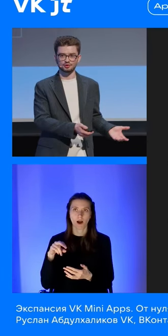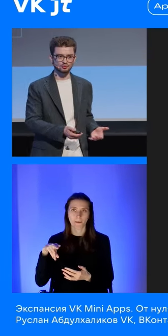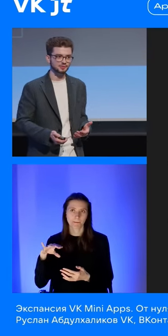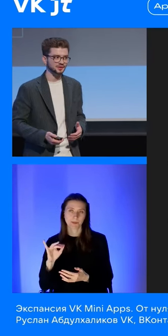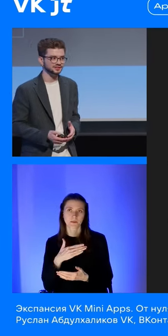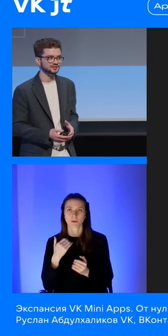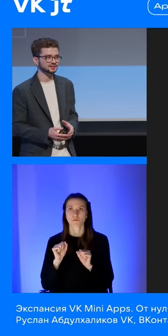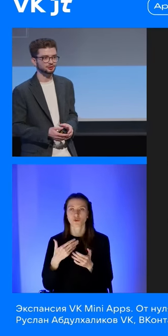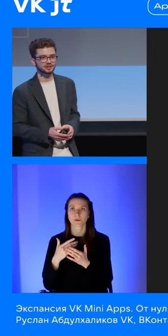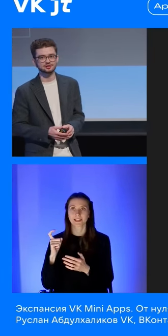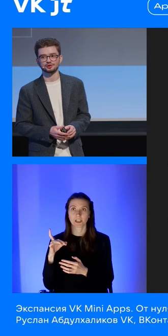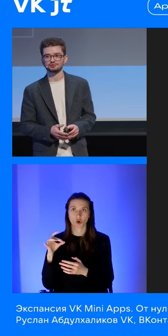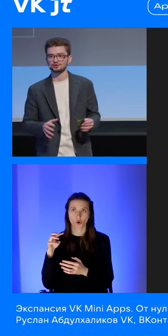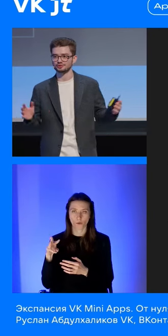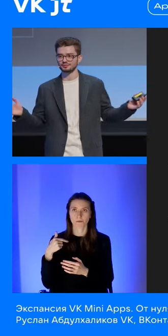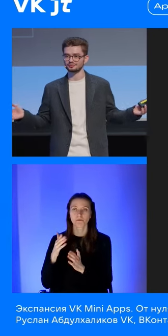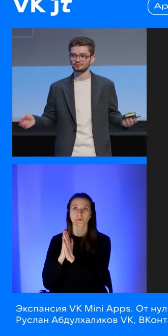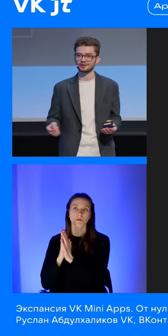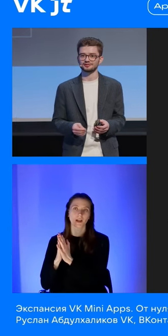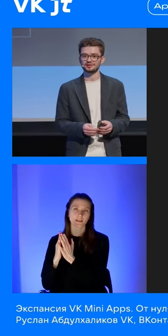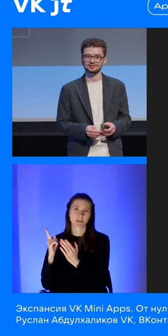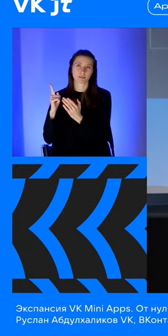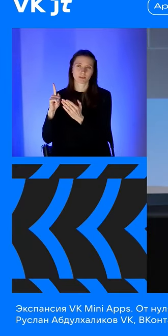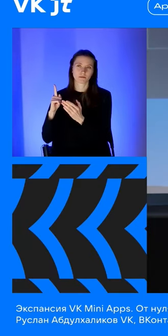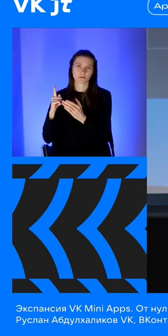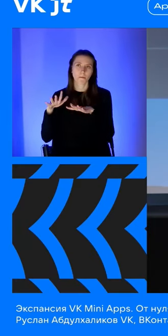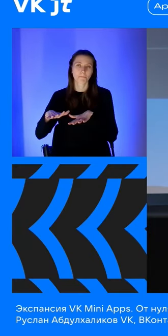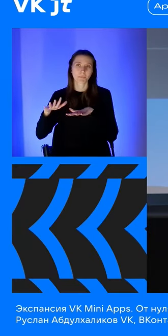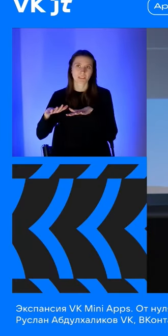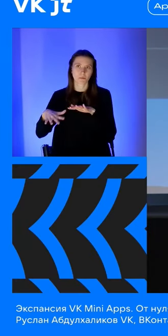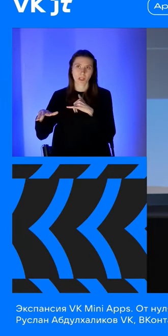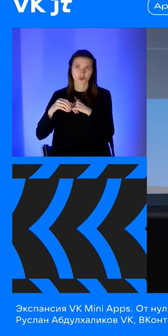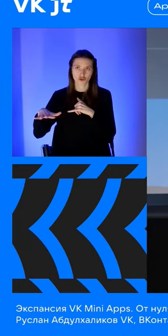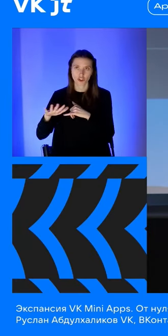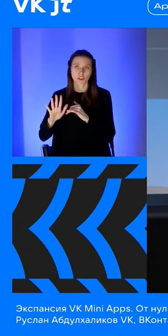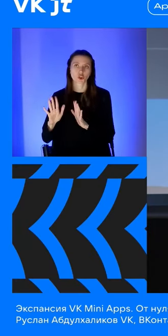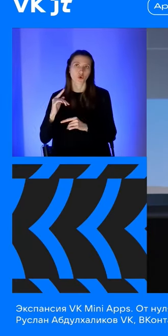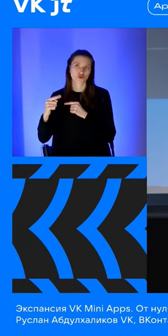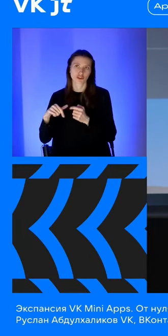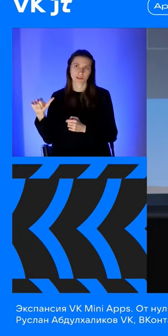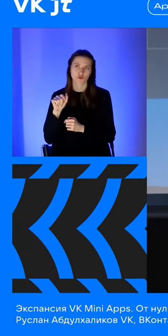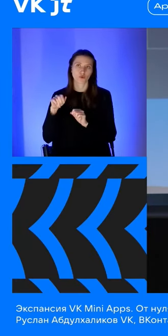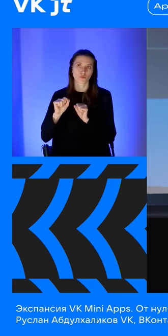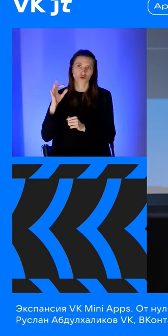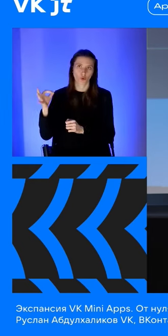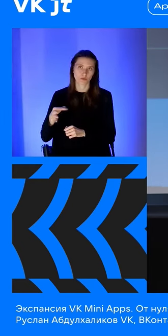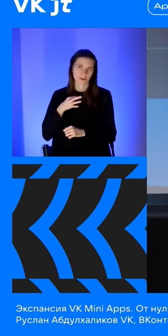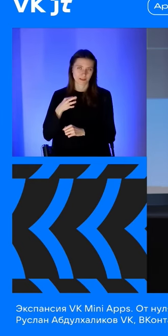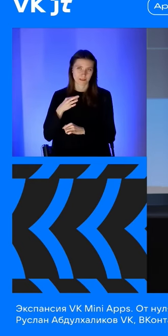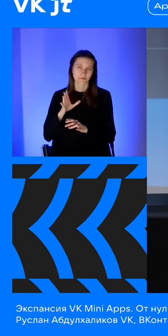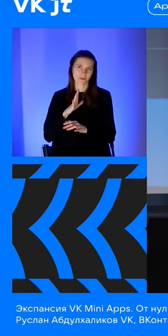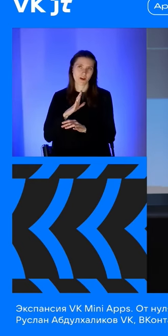банально у Хрома попросить геолокацию, а он может нам ответить там, через минуту. А